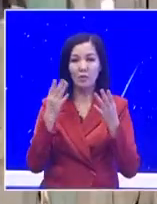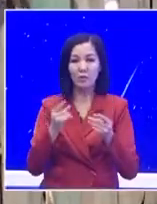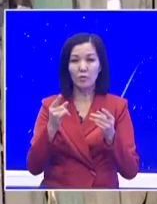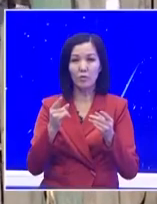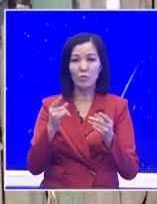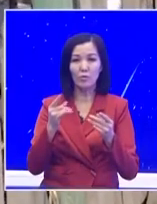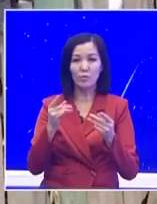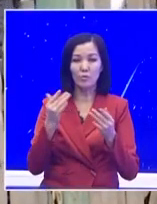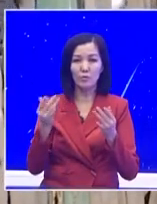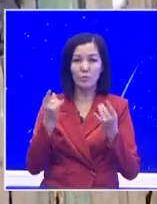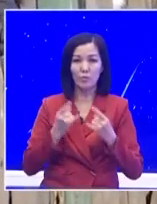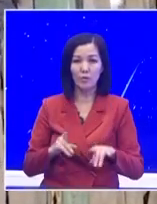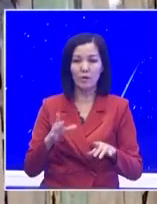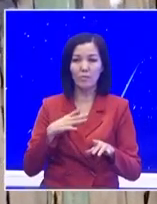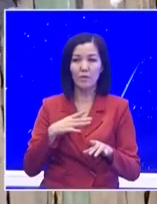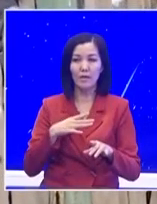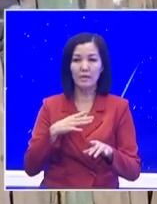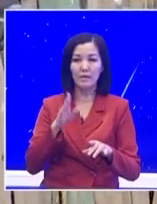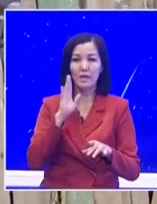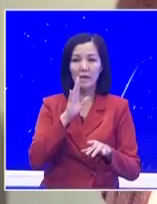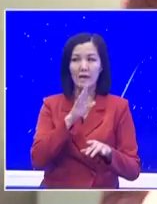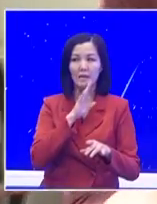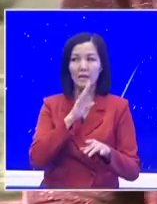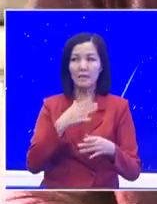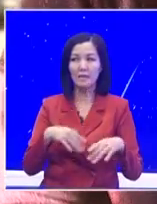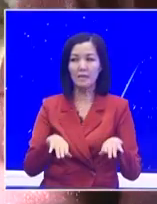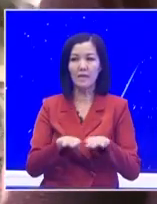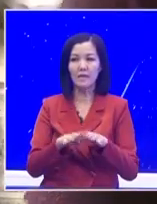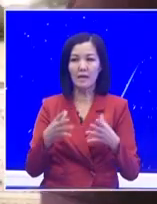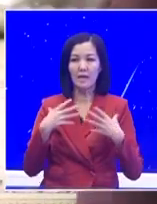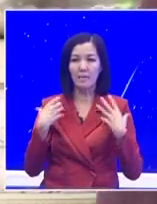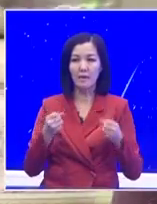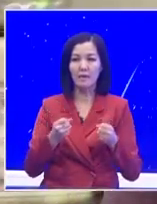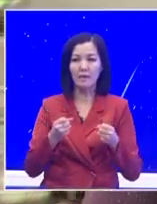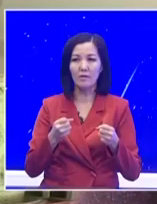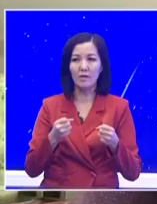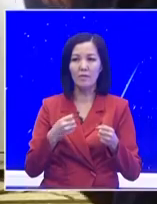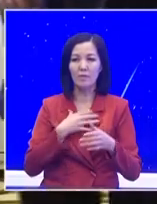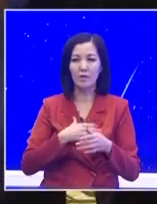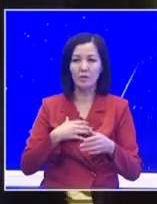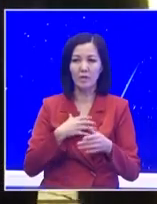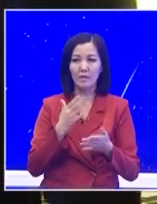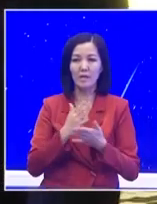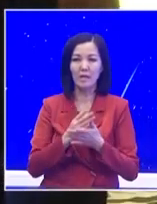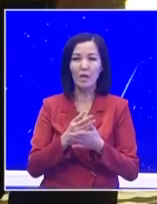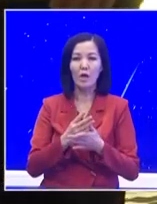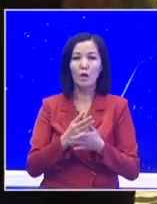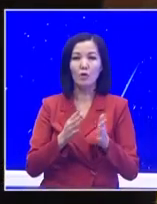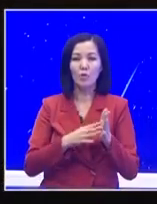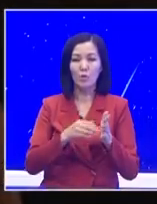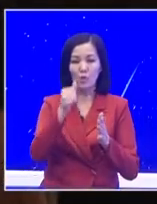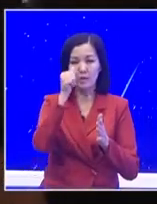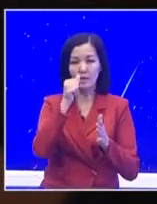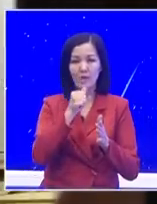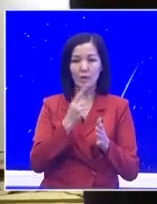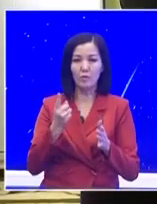апатпен арпалысып жатқан кезде анасы бойындағы баласын аман алып қалумен есі шығады. 9 ай күткен толғағы тап сол күнге